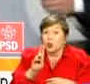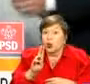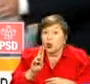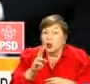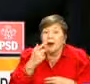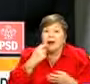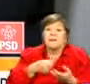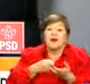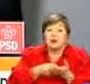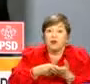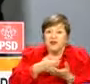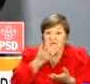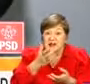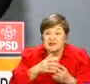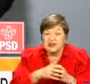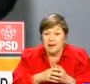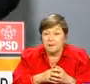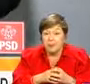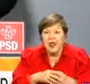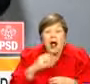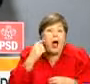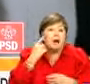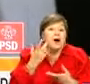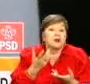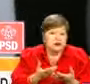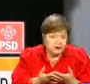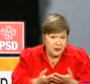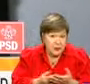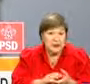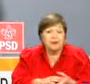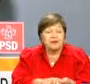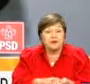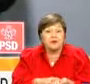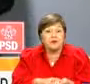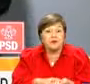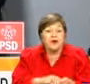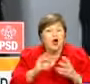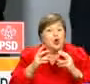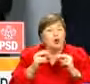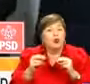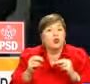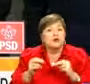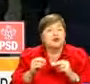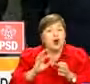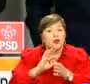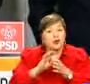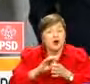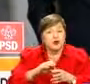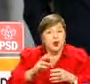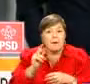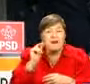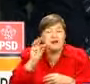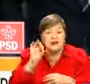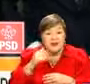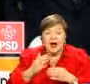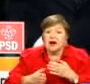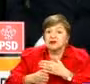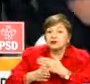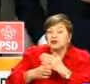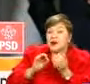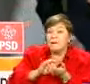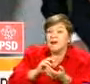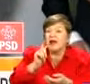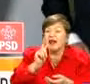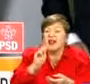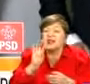pentru Ministerul Finanțelor. Surse susțin că sunt mai mulți lideri care l-ar susține pe Sorin Grindeanu.